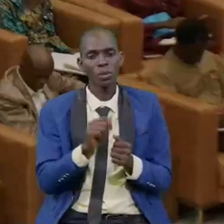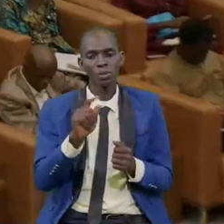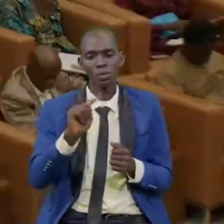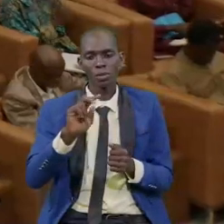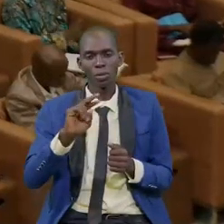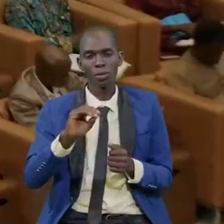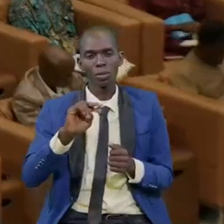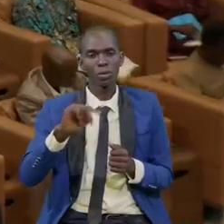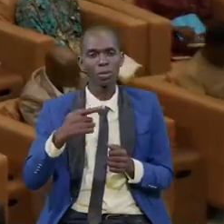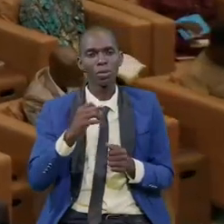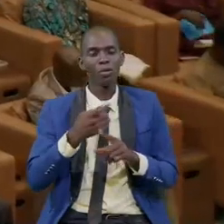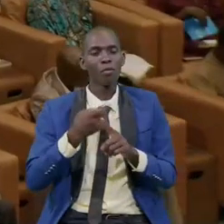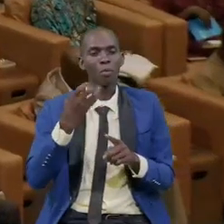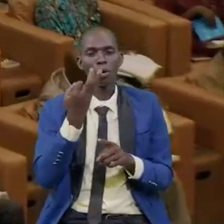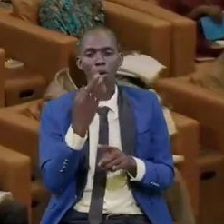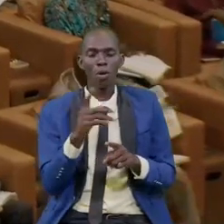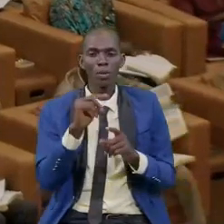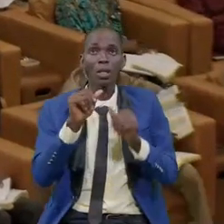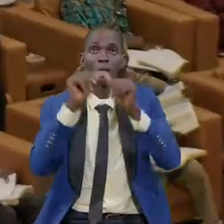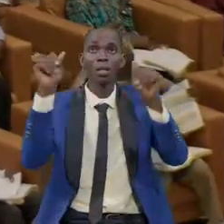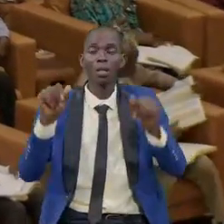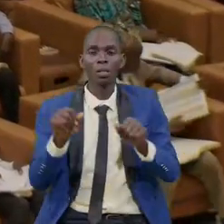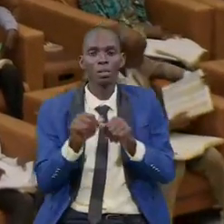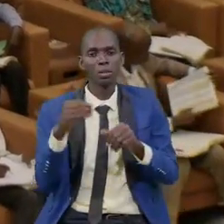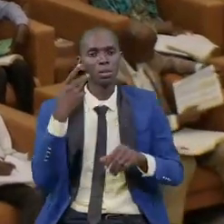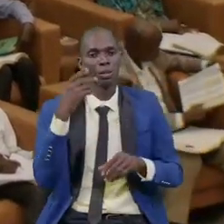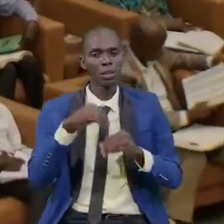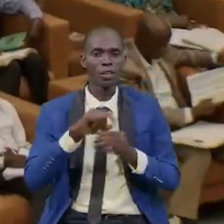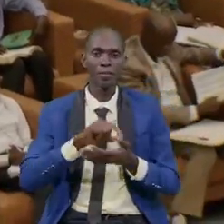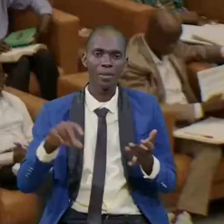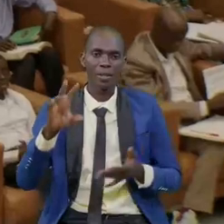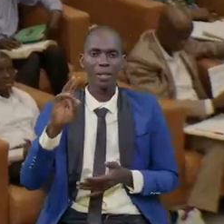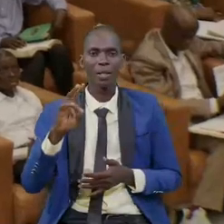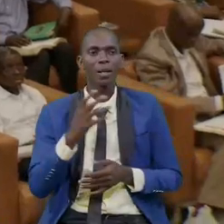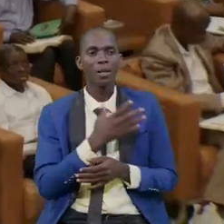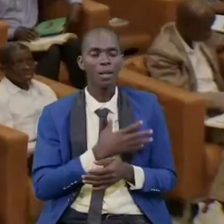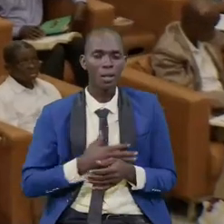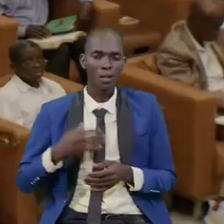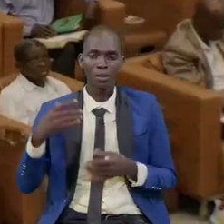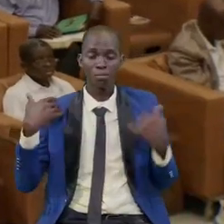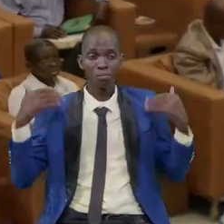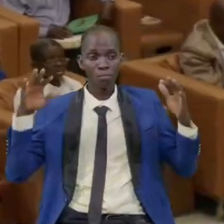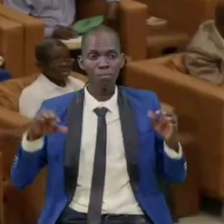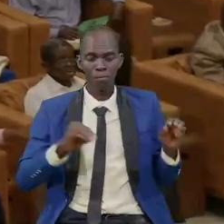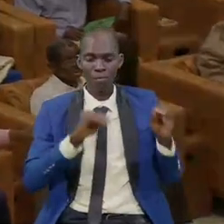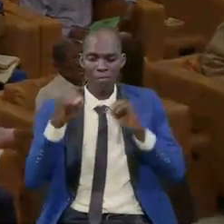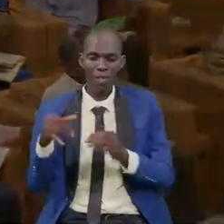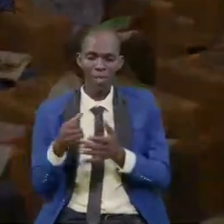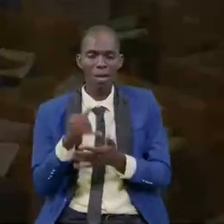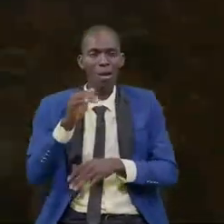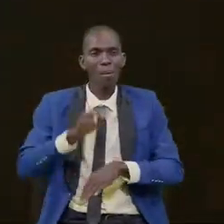des pincettes. Verset 7. Il en toucha ma bouche.